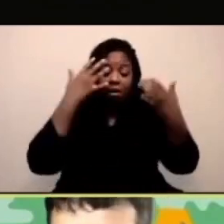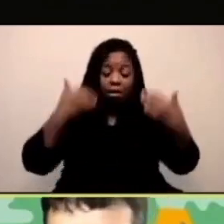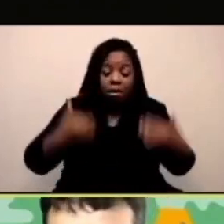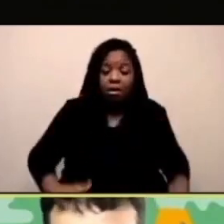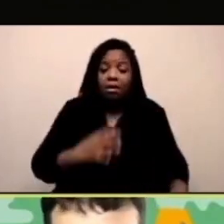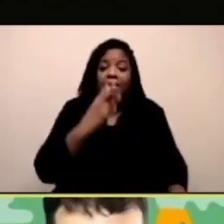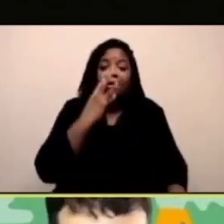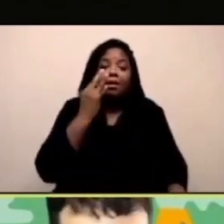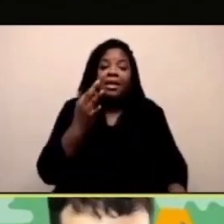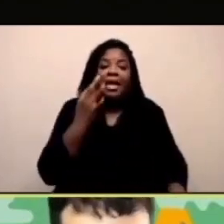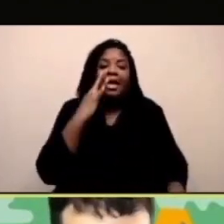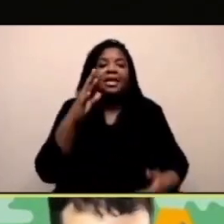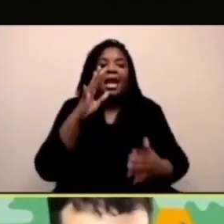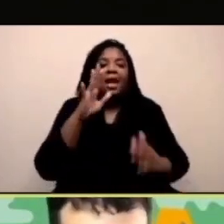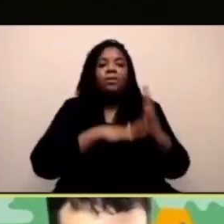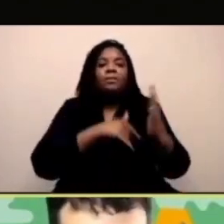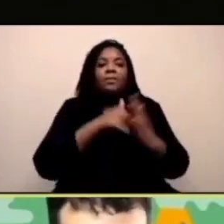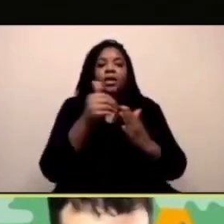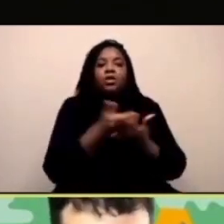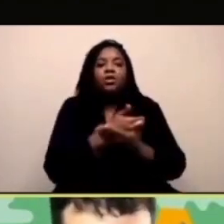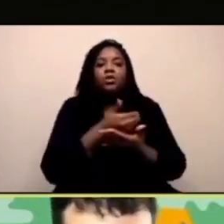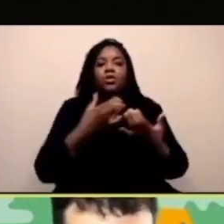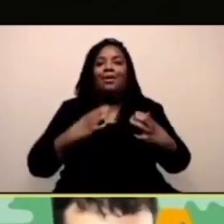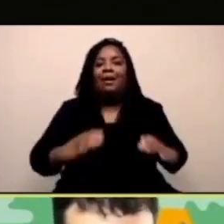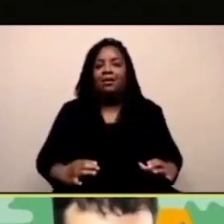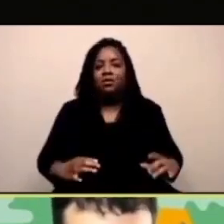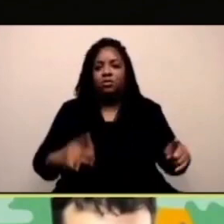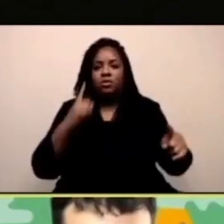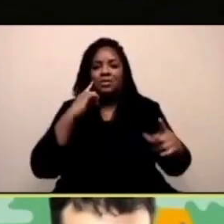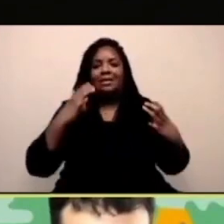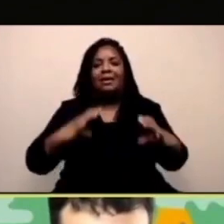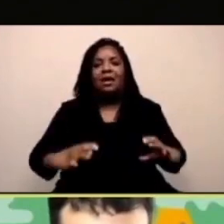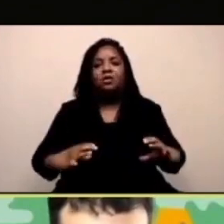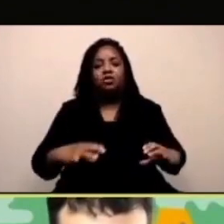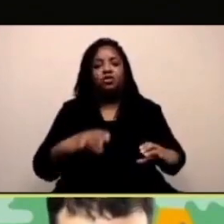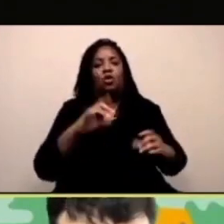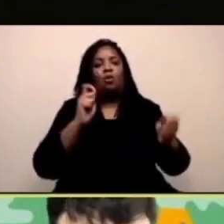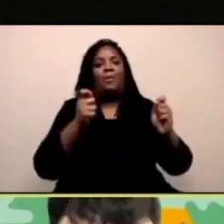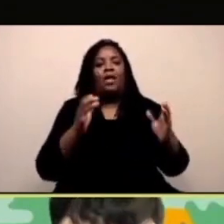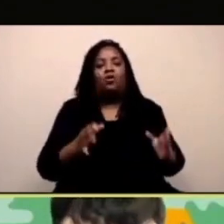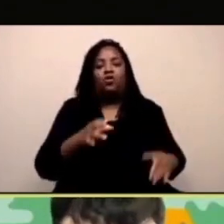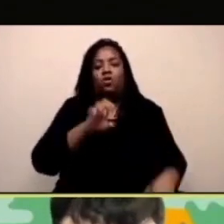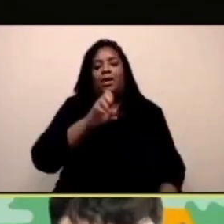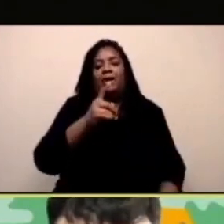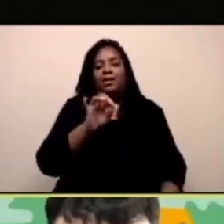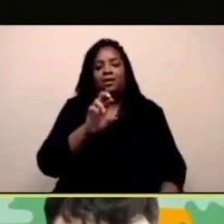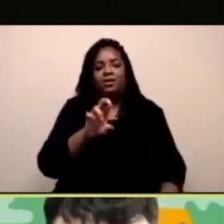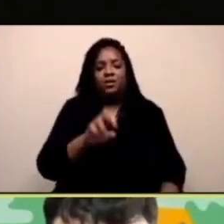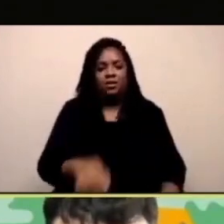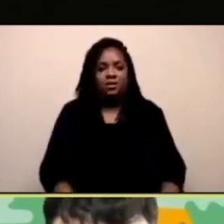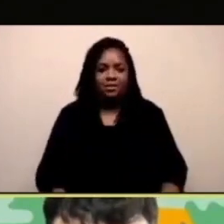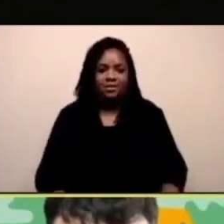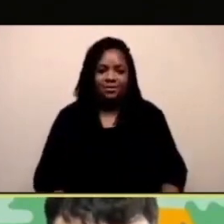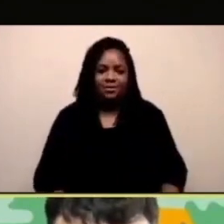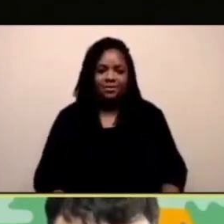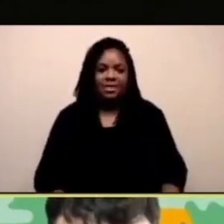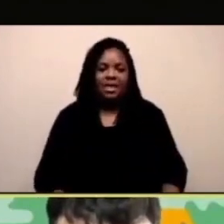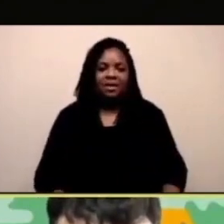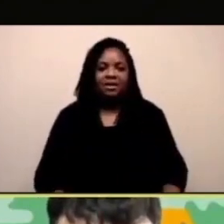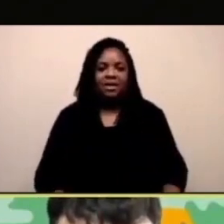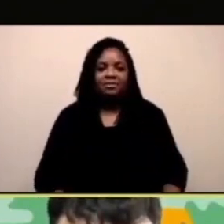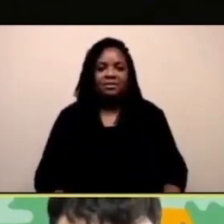動物は何かということはと聞いたわけですではあと那覇に猫をくっつけるのではなく例えばです